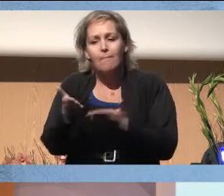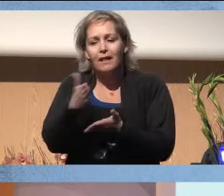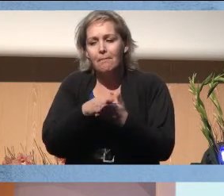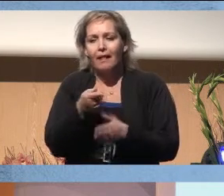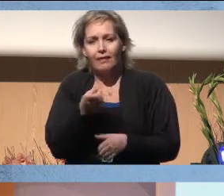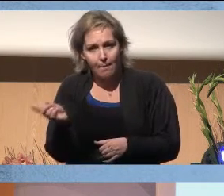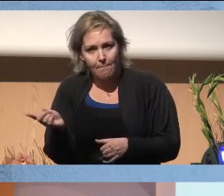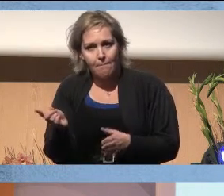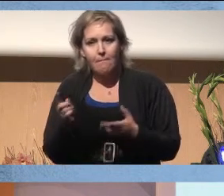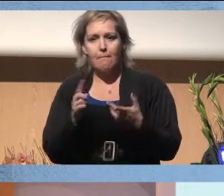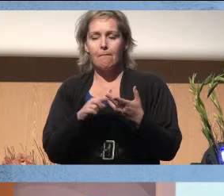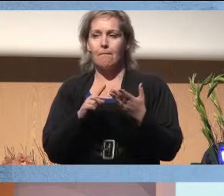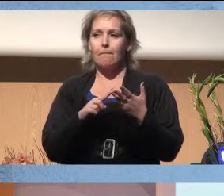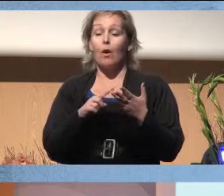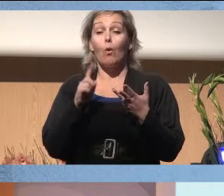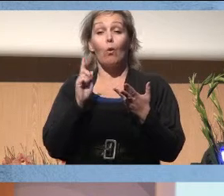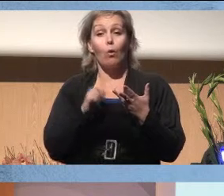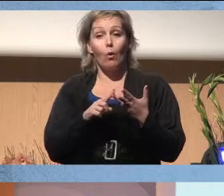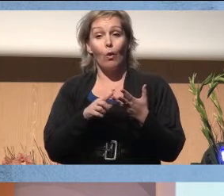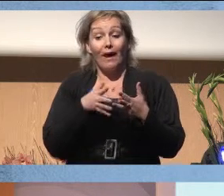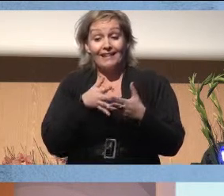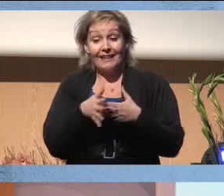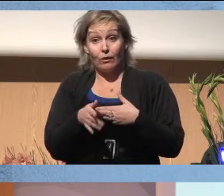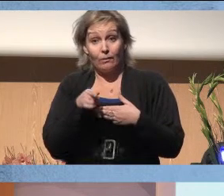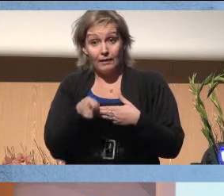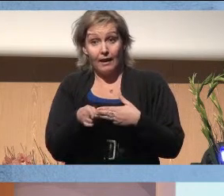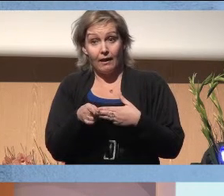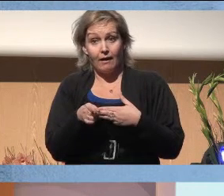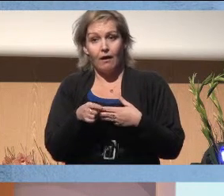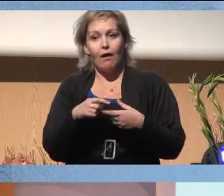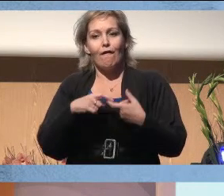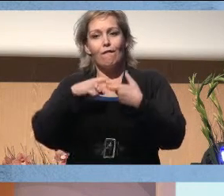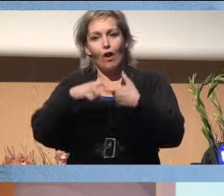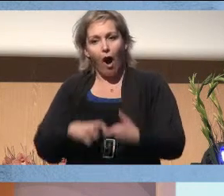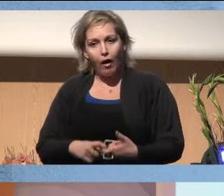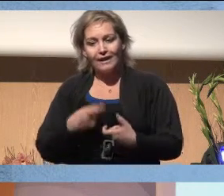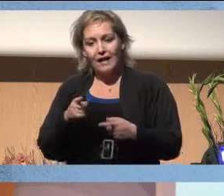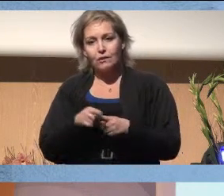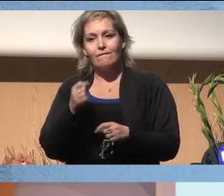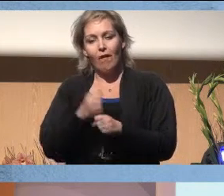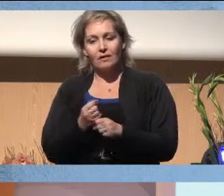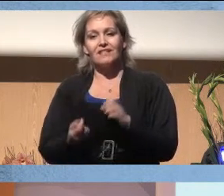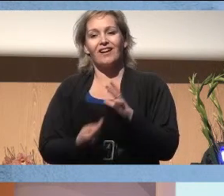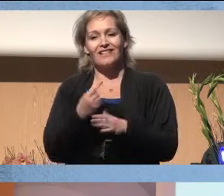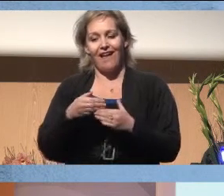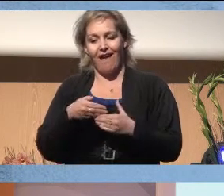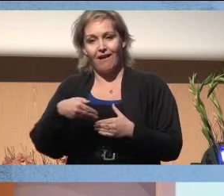dem, og gjennom det forankre det som skal faktisk skje.